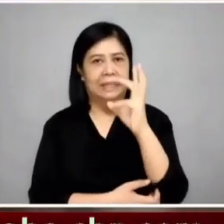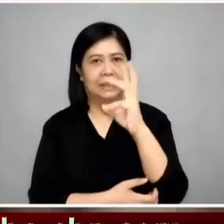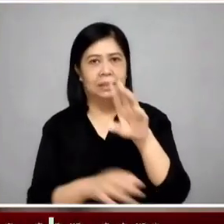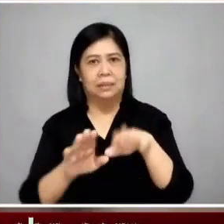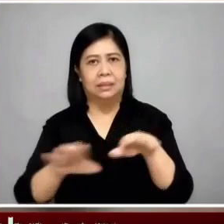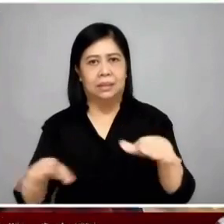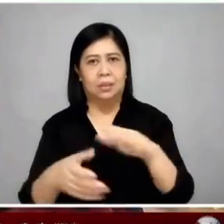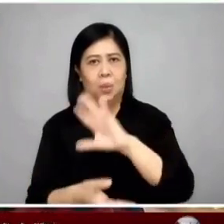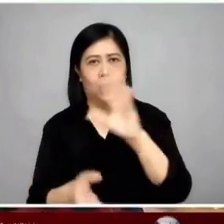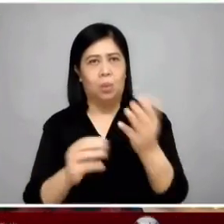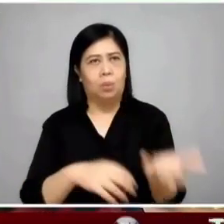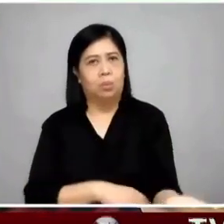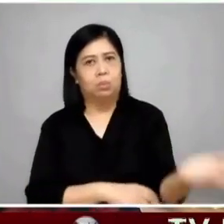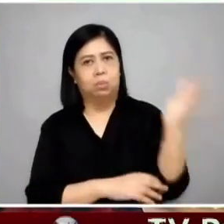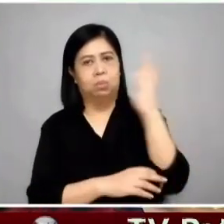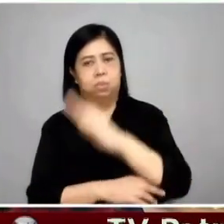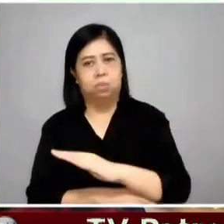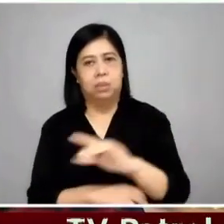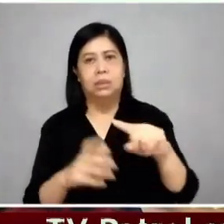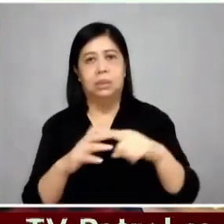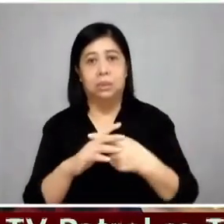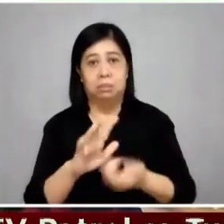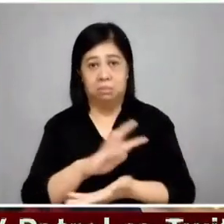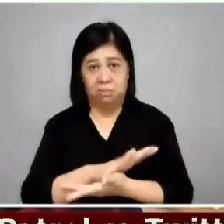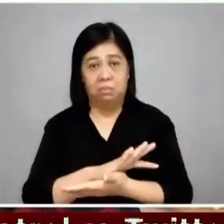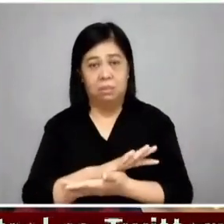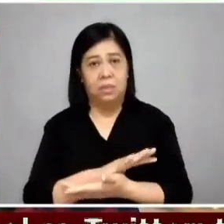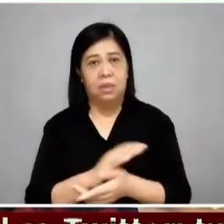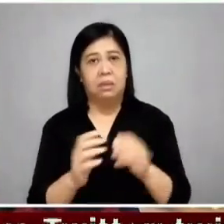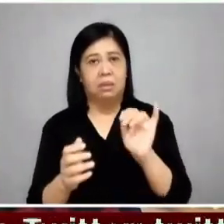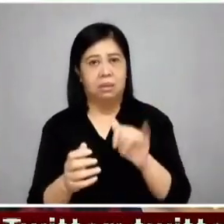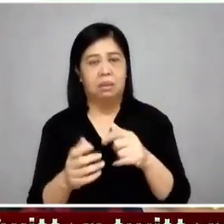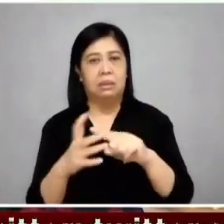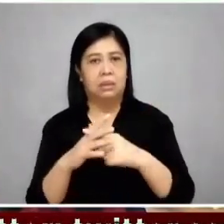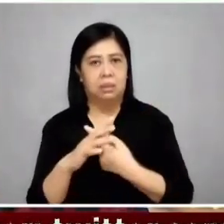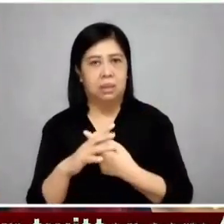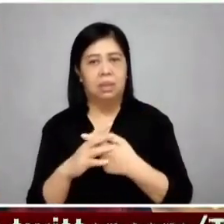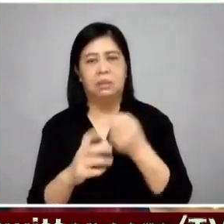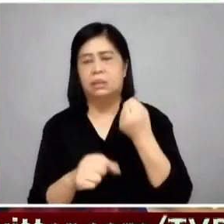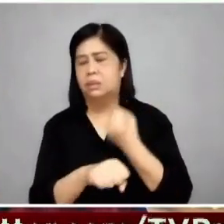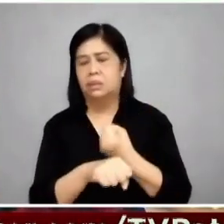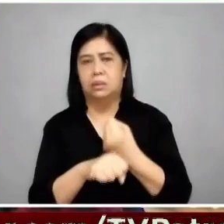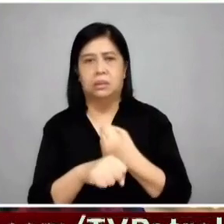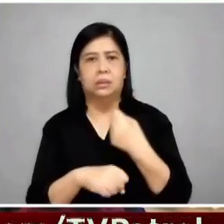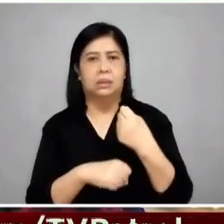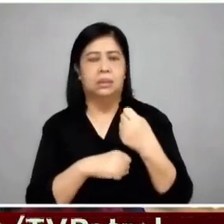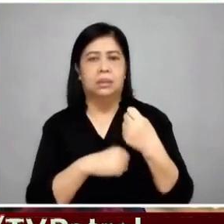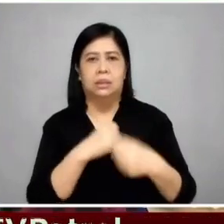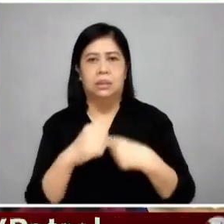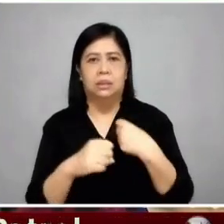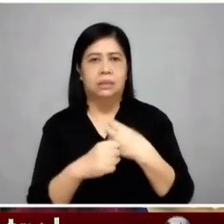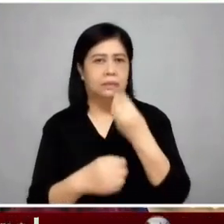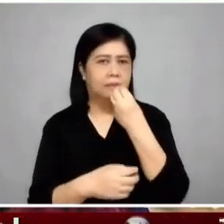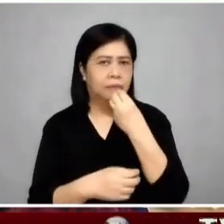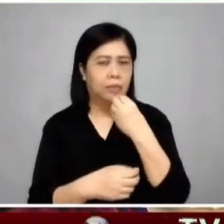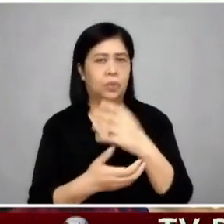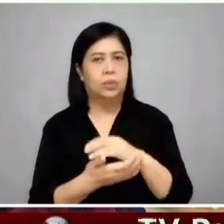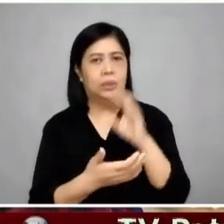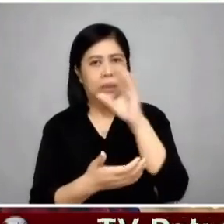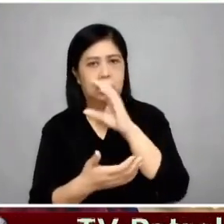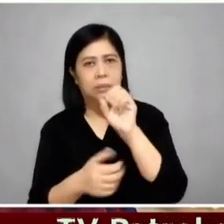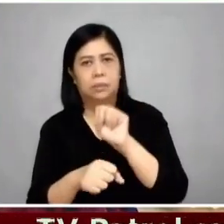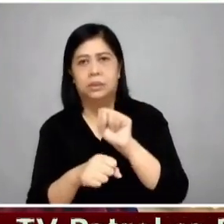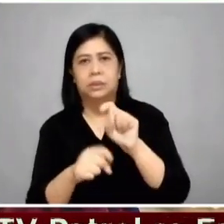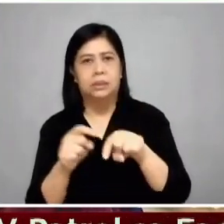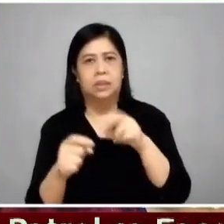buong maghapon. Mula nung nagka-pandemya po doon kami nag-start na nahirapan po sa pagkain. Hindi na po nakakaulam